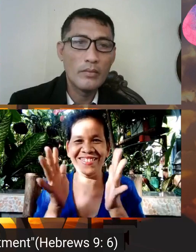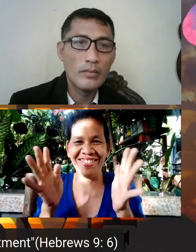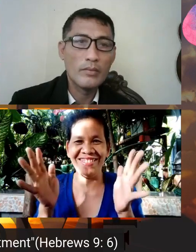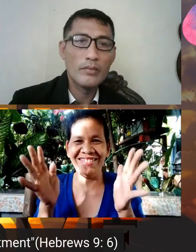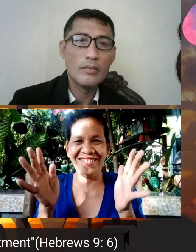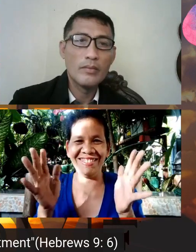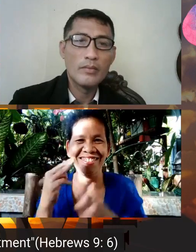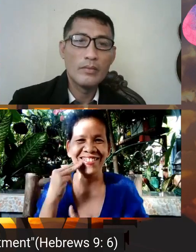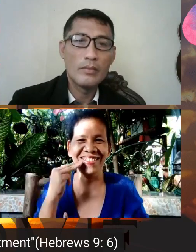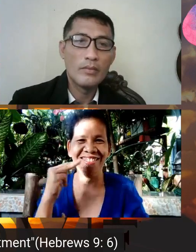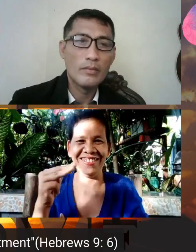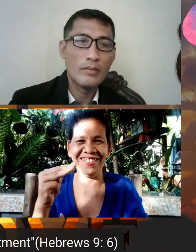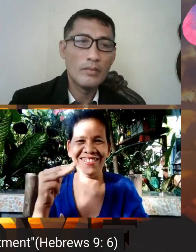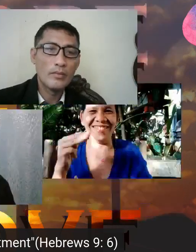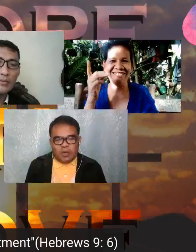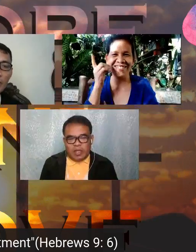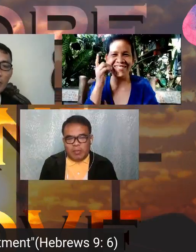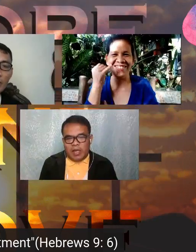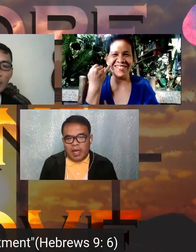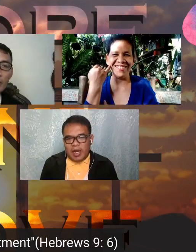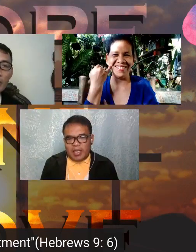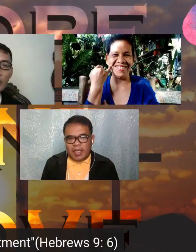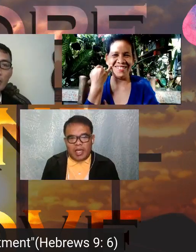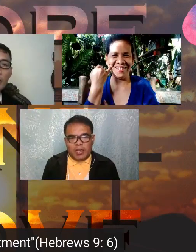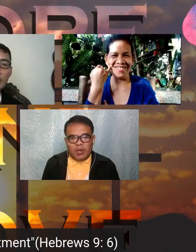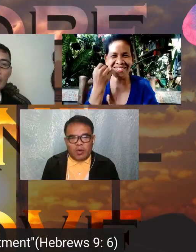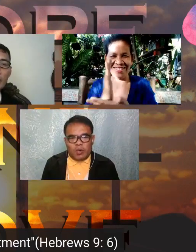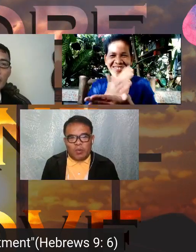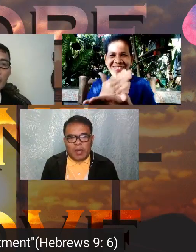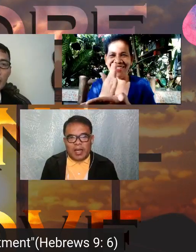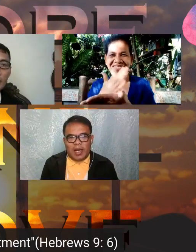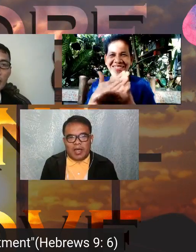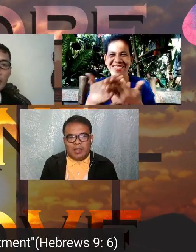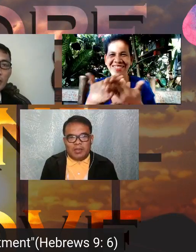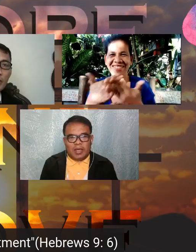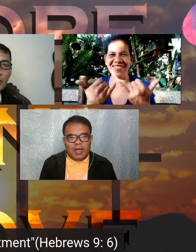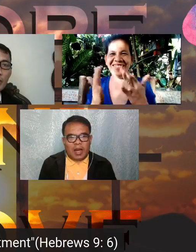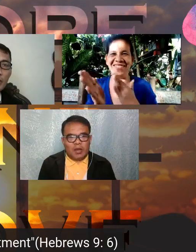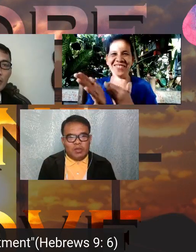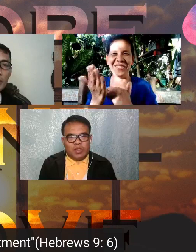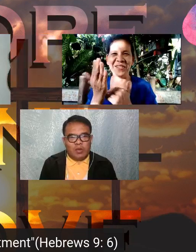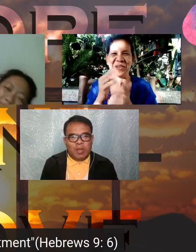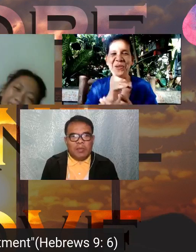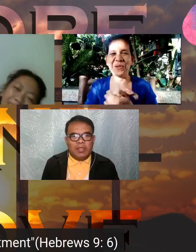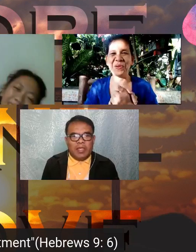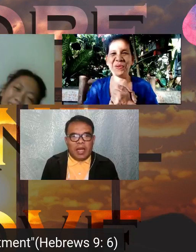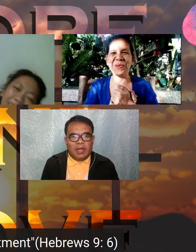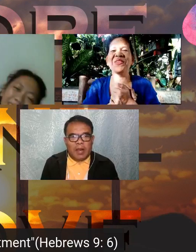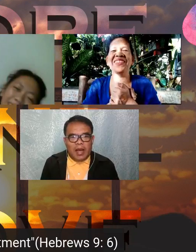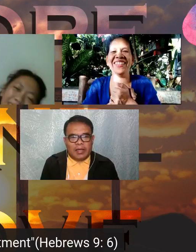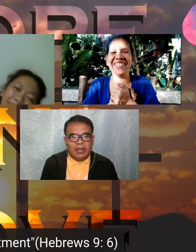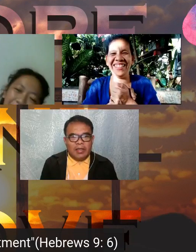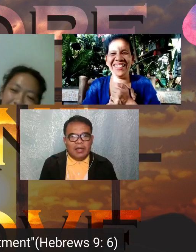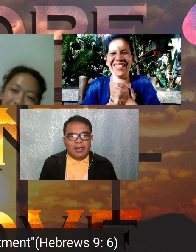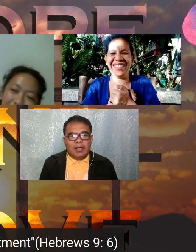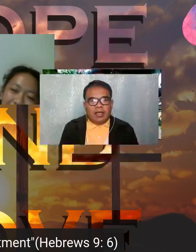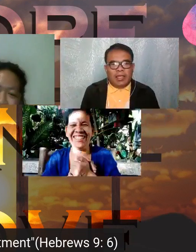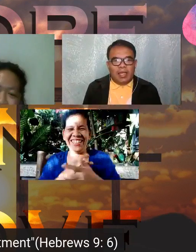Mama Dyra Parducho, sa iyong ibinahagi ngayong umaga, no? Nakaraos, ano? Bagamat